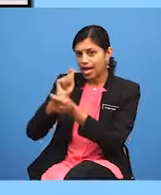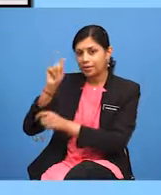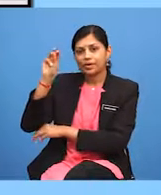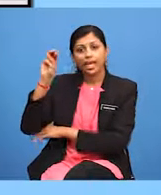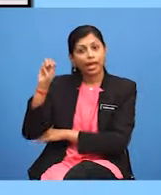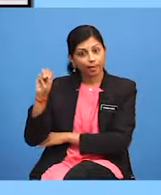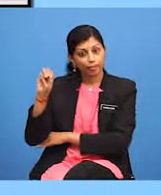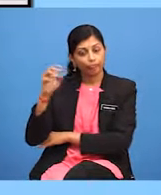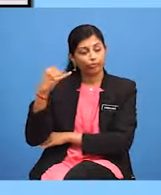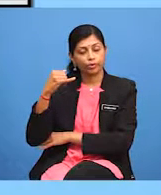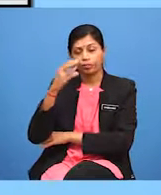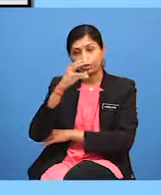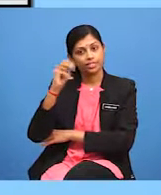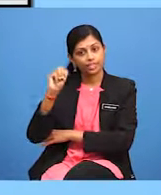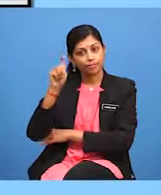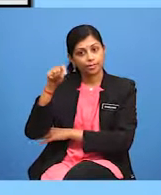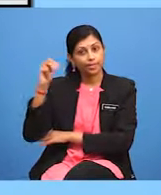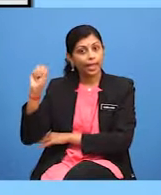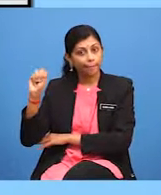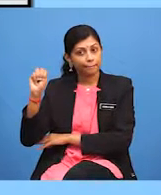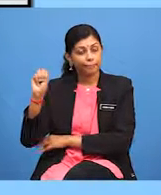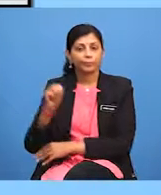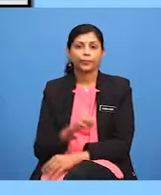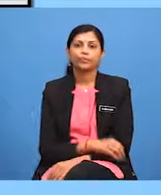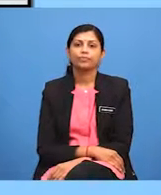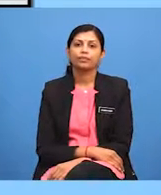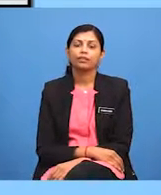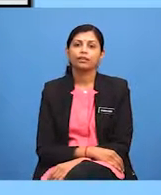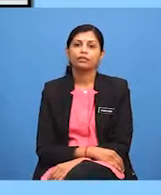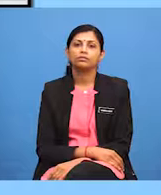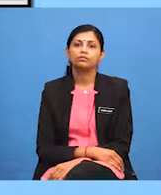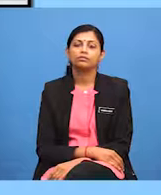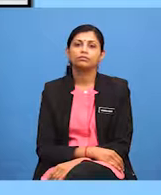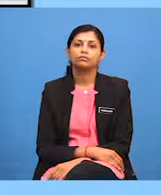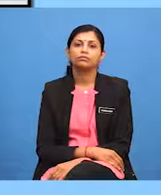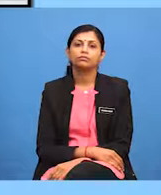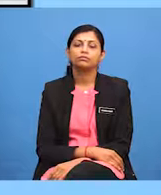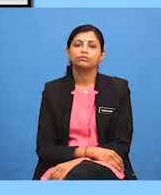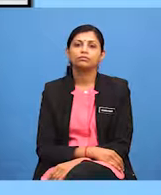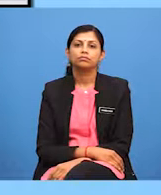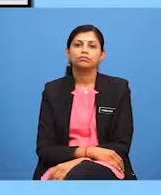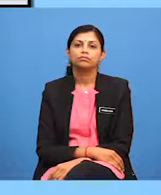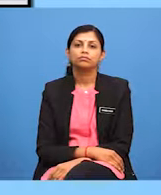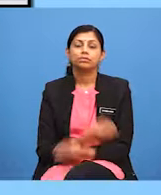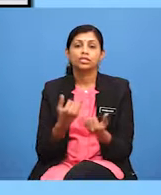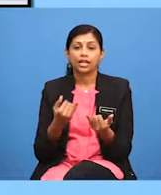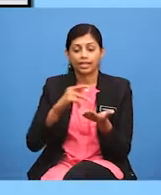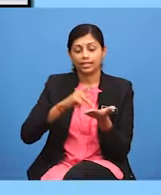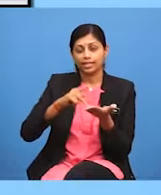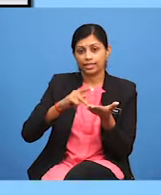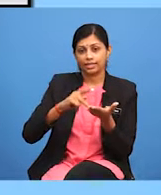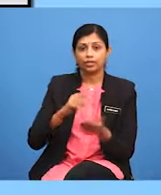unit meter terlebih dahulu. Maka, kerja yang dilakukan adalah